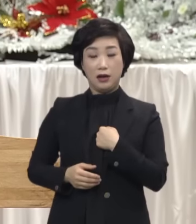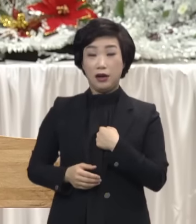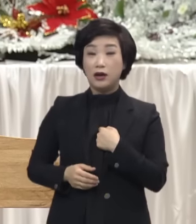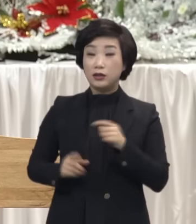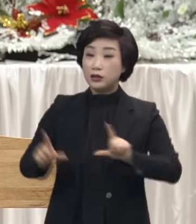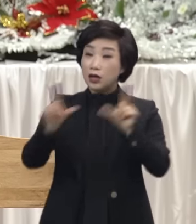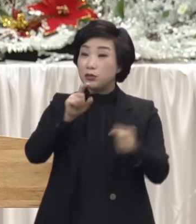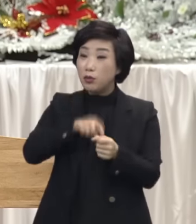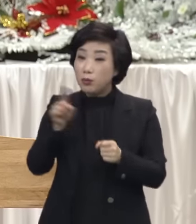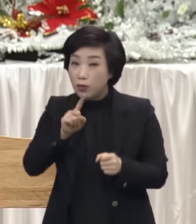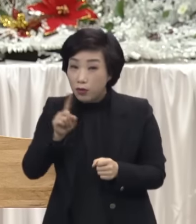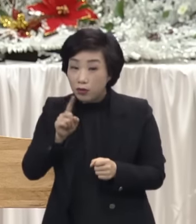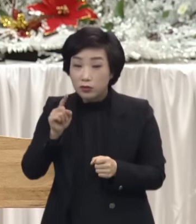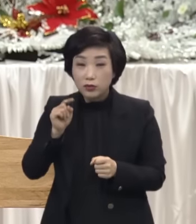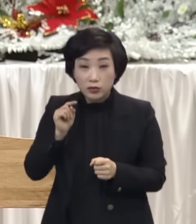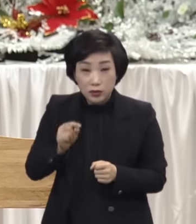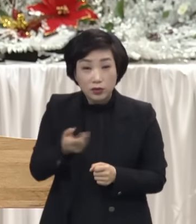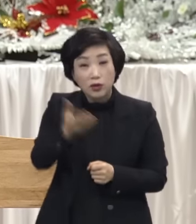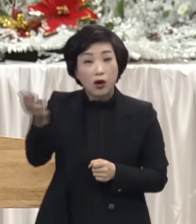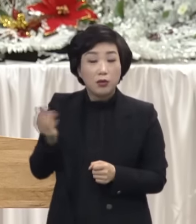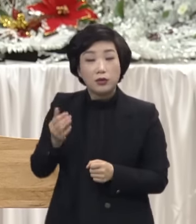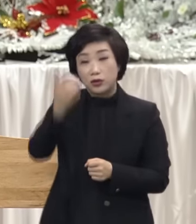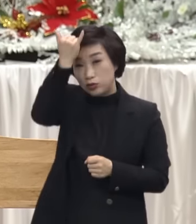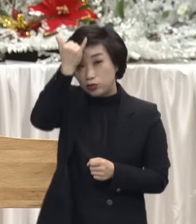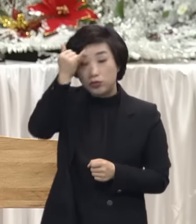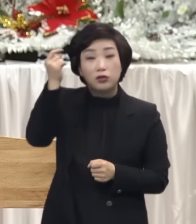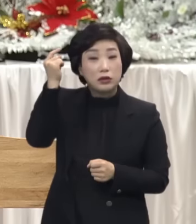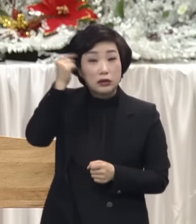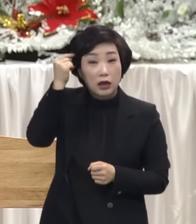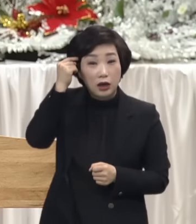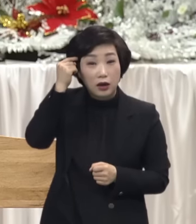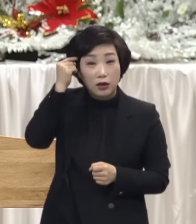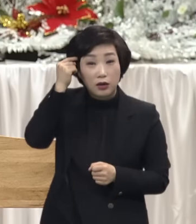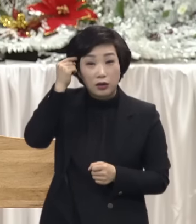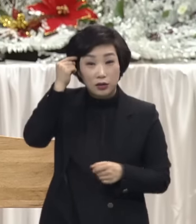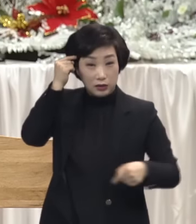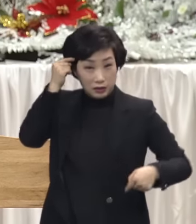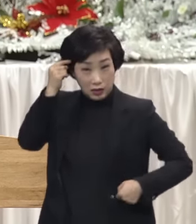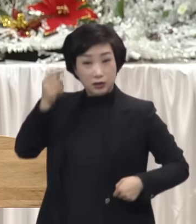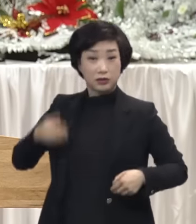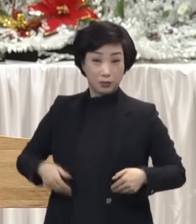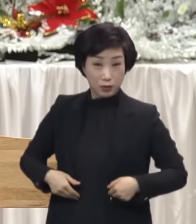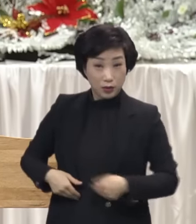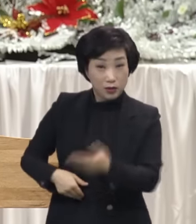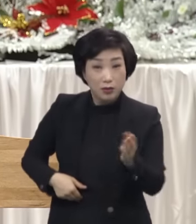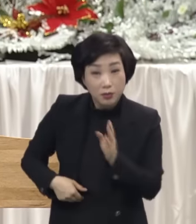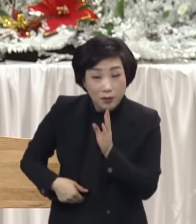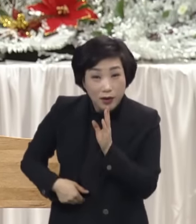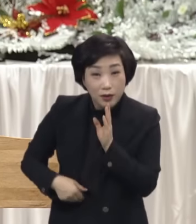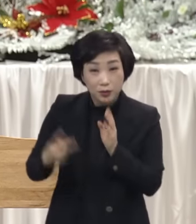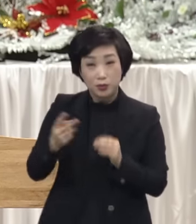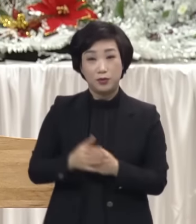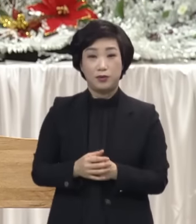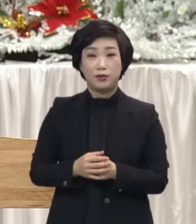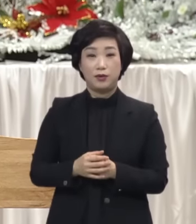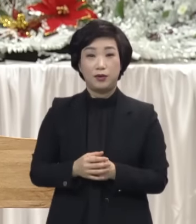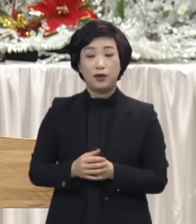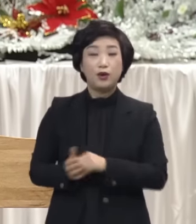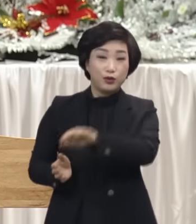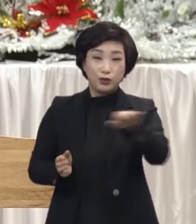살아야 되는가라는 윤리적이고 도덕적이고 양심적이고 그리고